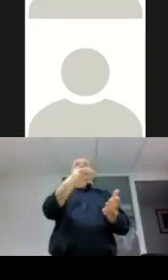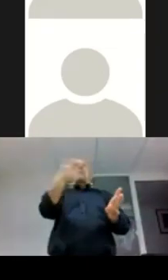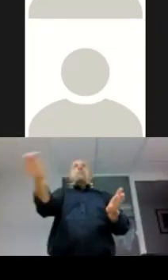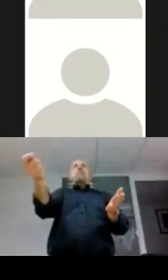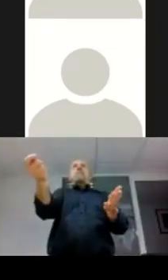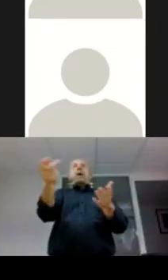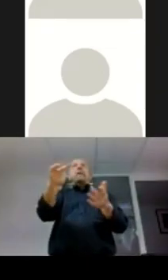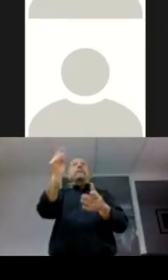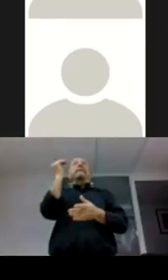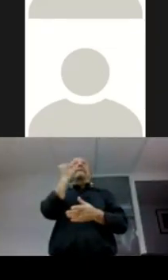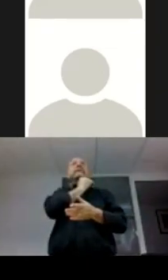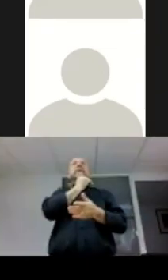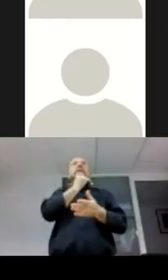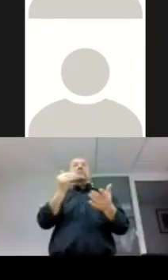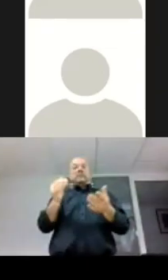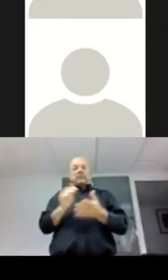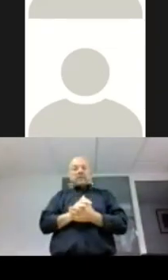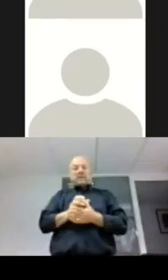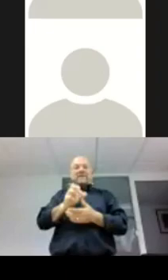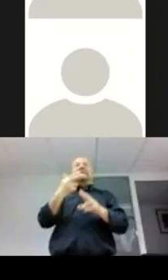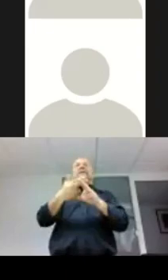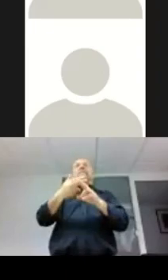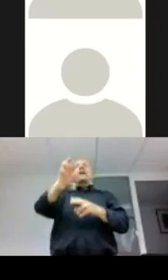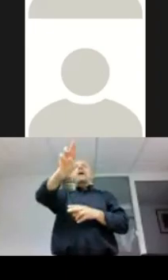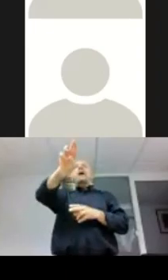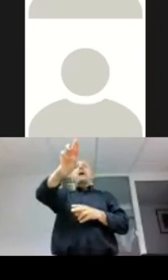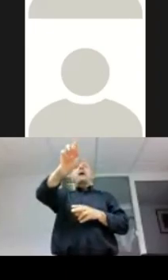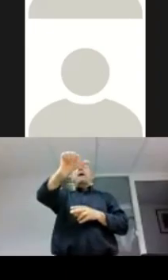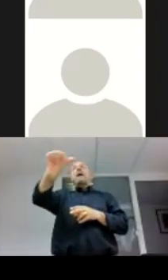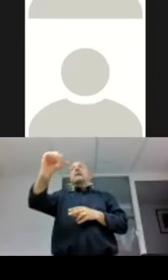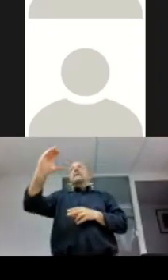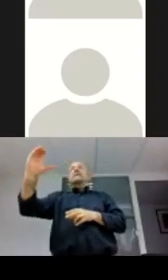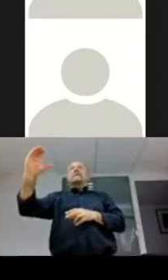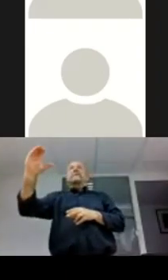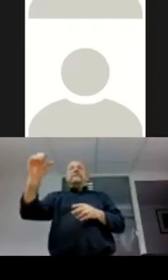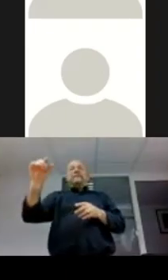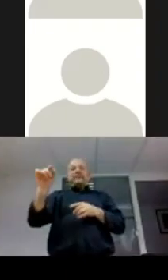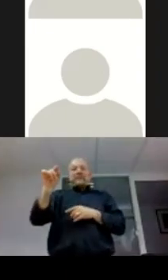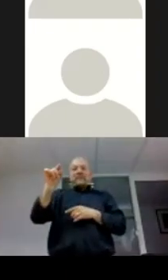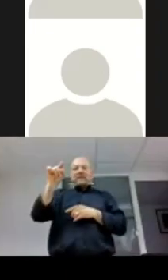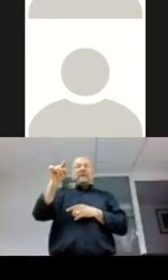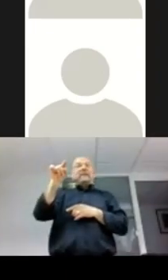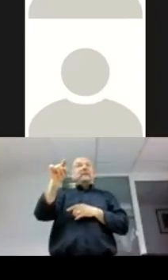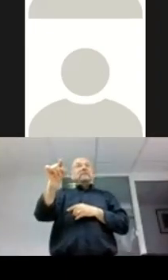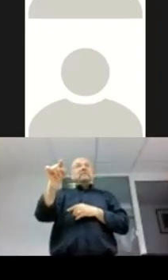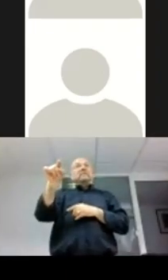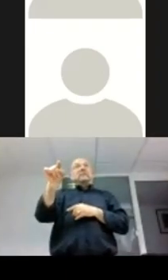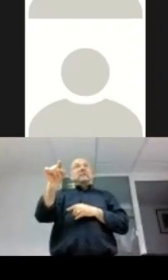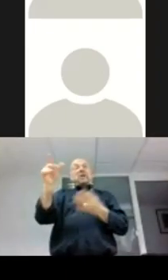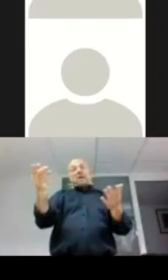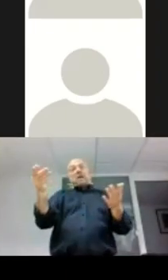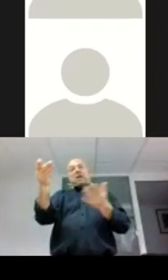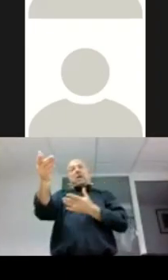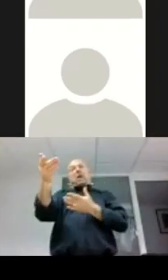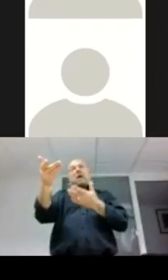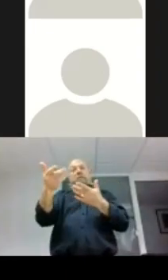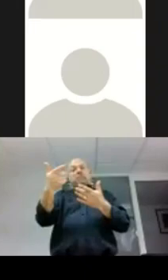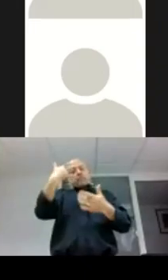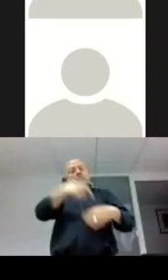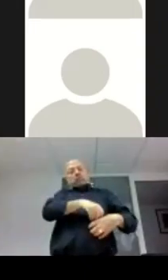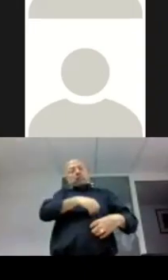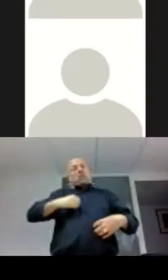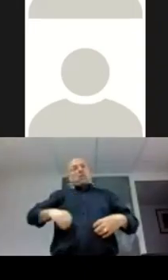manœuvres qu'on appelle de réhabilitation améliorée après chirurgie, la RAC. C'est devenu un standard aujourd'hui dans la prise en